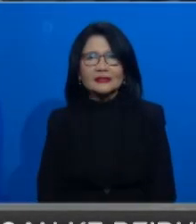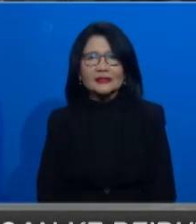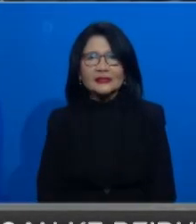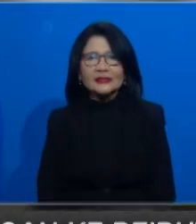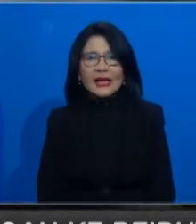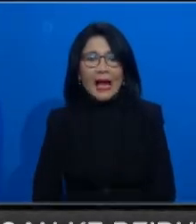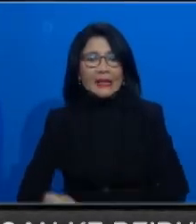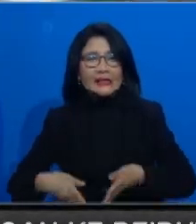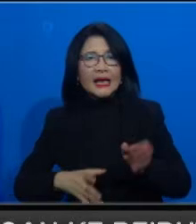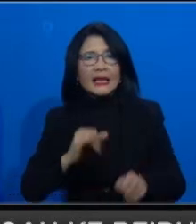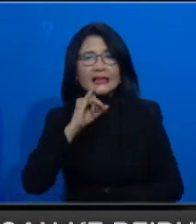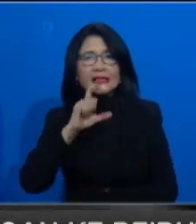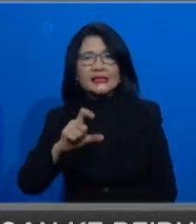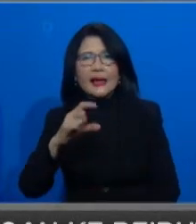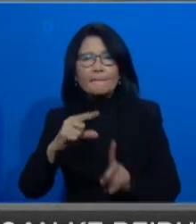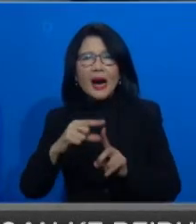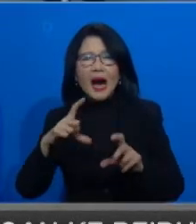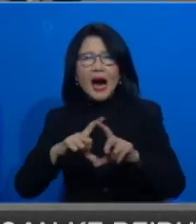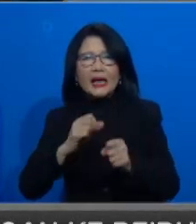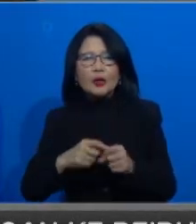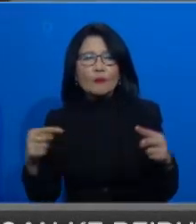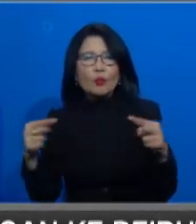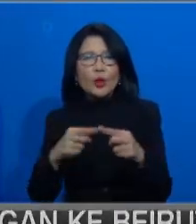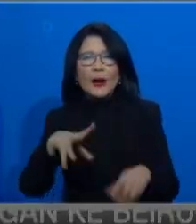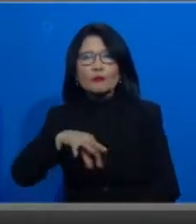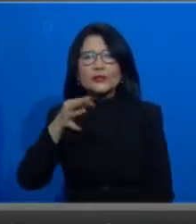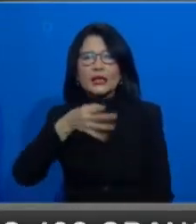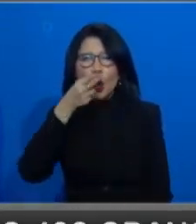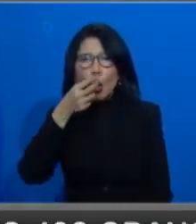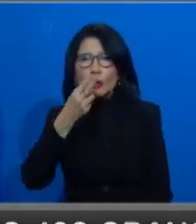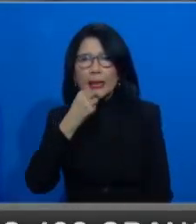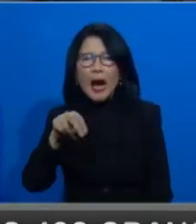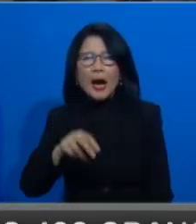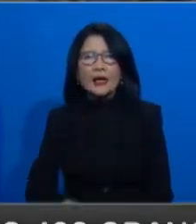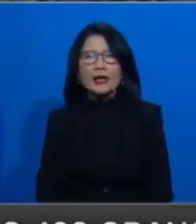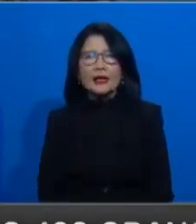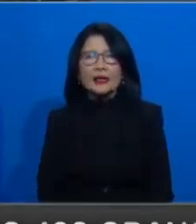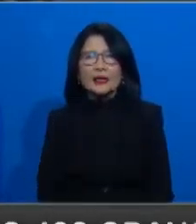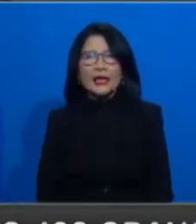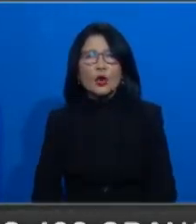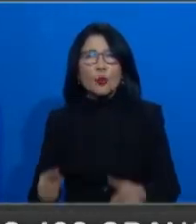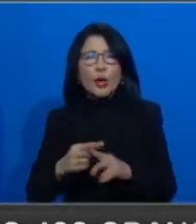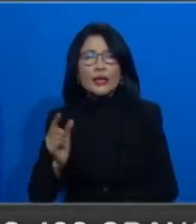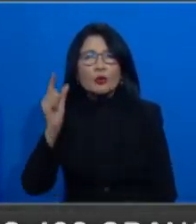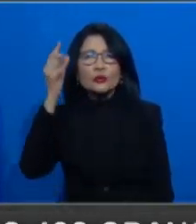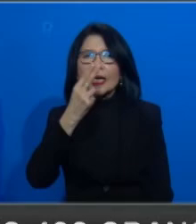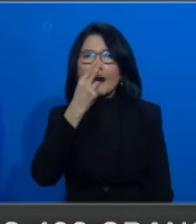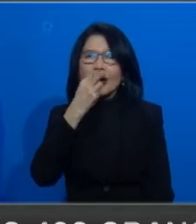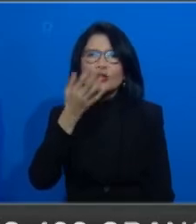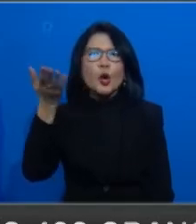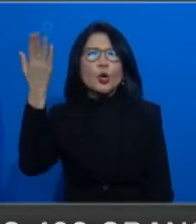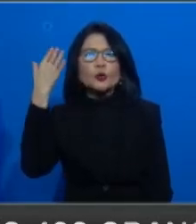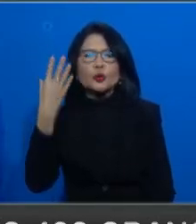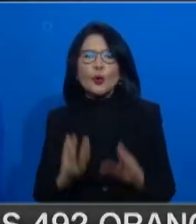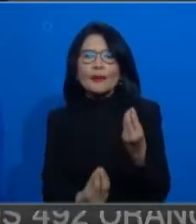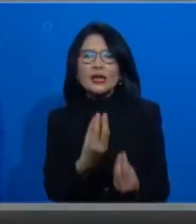Jalan Cipaganti bertujuan untuk menghubungkan pusat kota dengan permukiman yang ada di daerah utara Bandung, yang kala itu masih berupa perkebunan